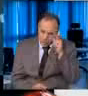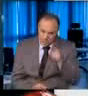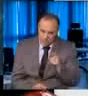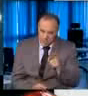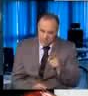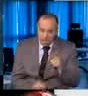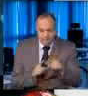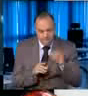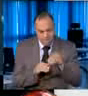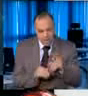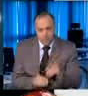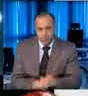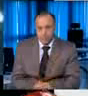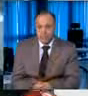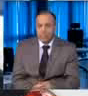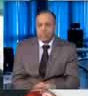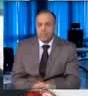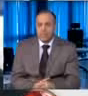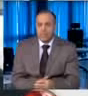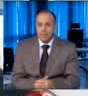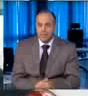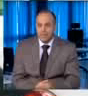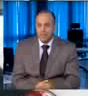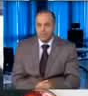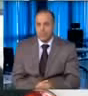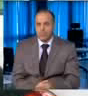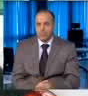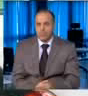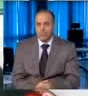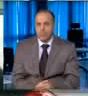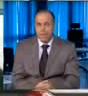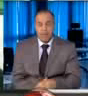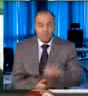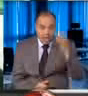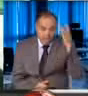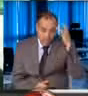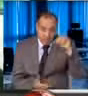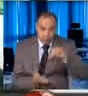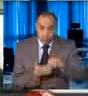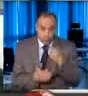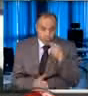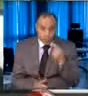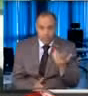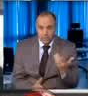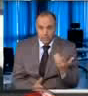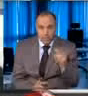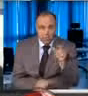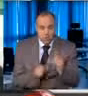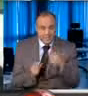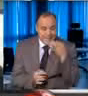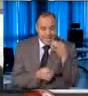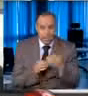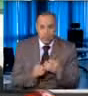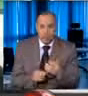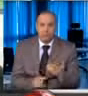هذه الأفلام. الديسنتراليزاسيون على الثقافة اللي الناس تحكي عليه